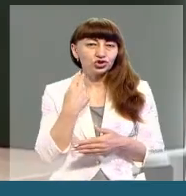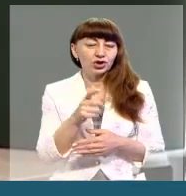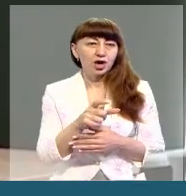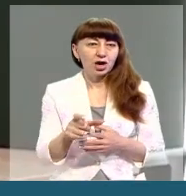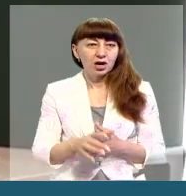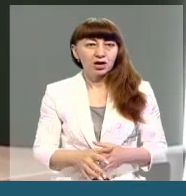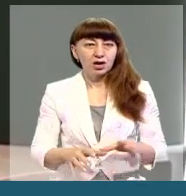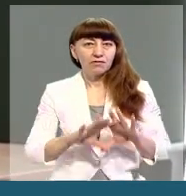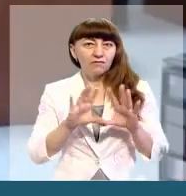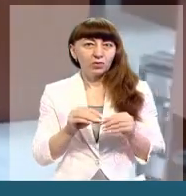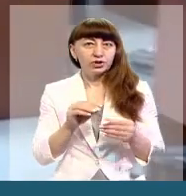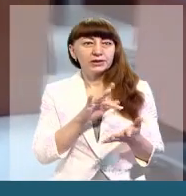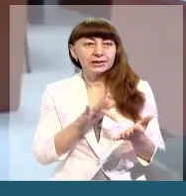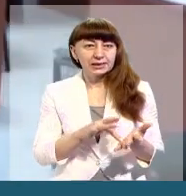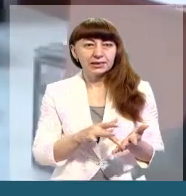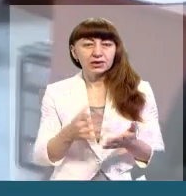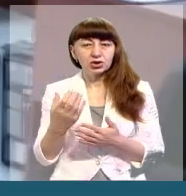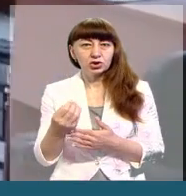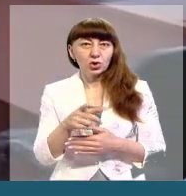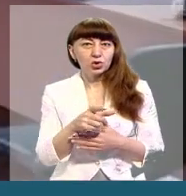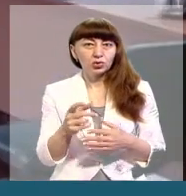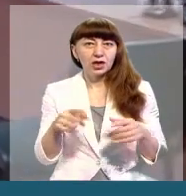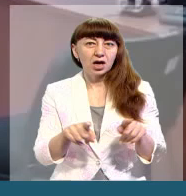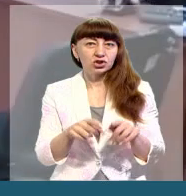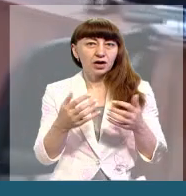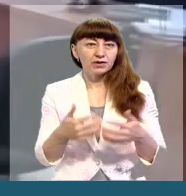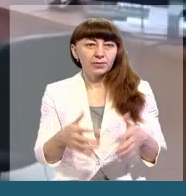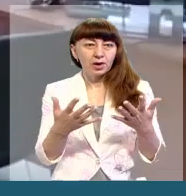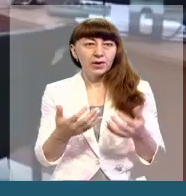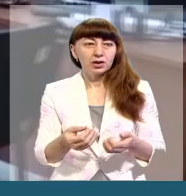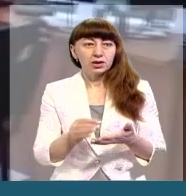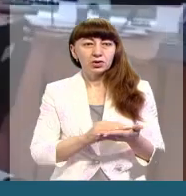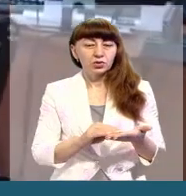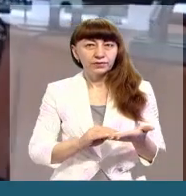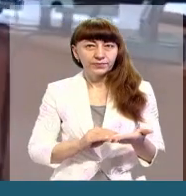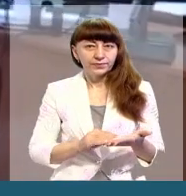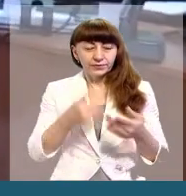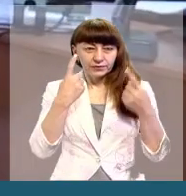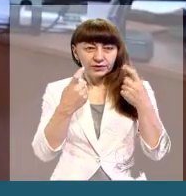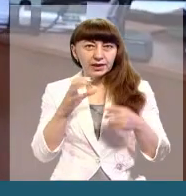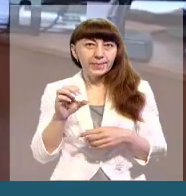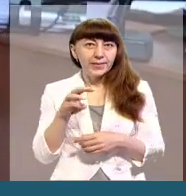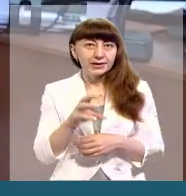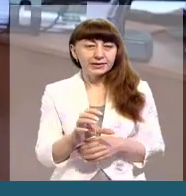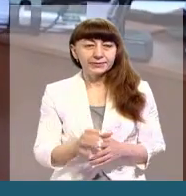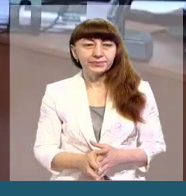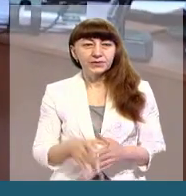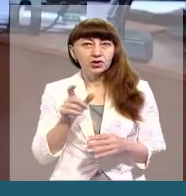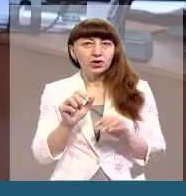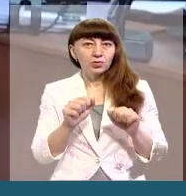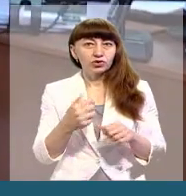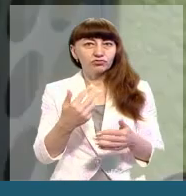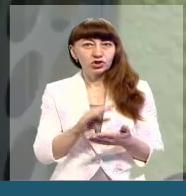түрде хабарламалады. Азаматтар 30 күн ішінде айыппұлды сот орындаушысына комиссиясыз төлеуге құқылы. Осы мерзім өткеннен кейін